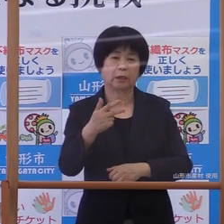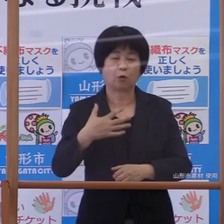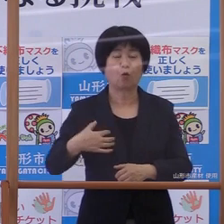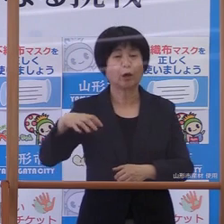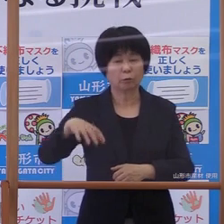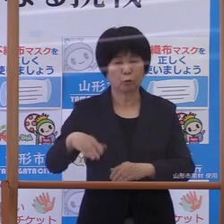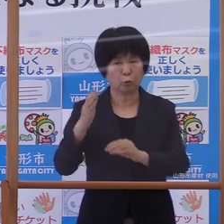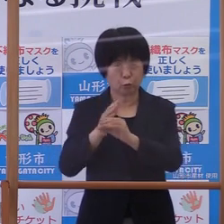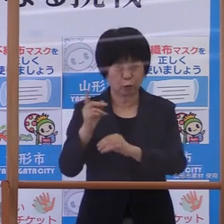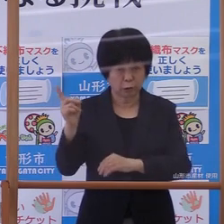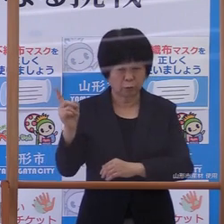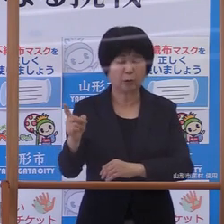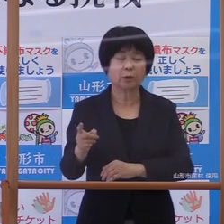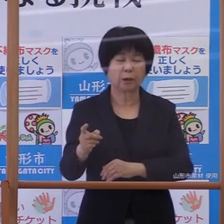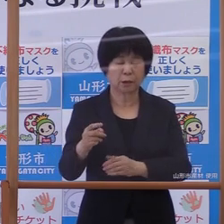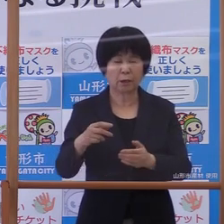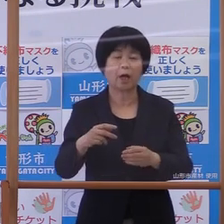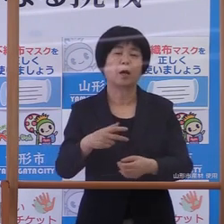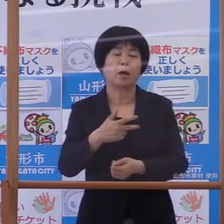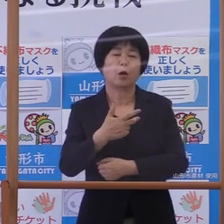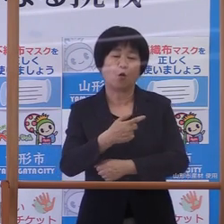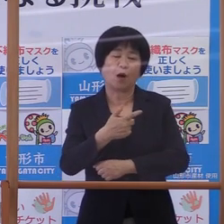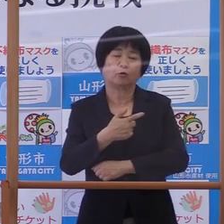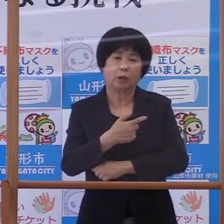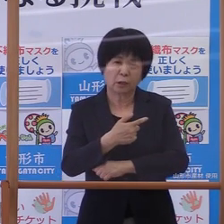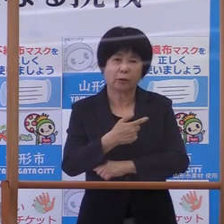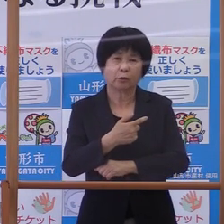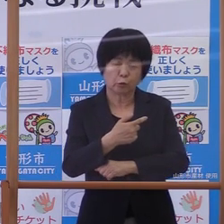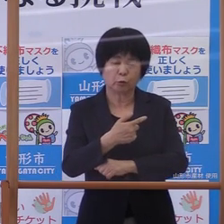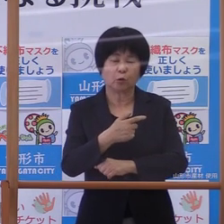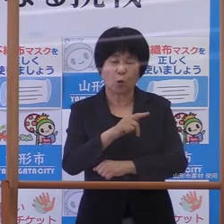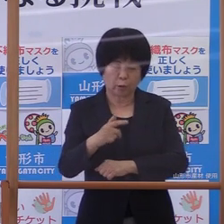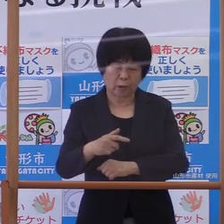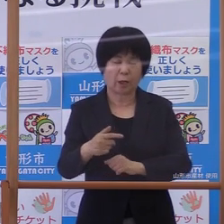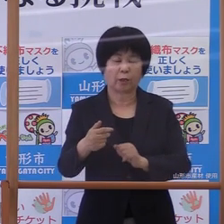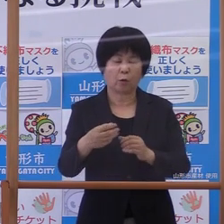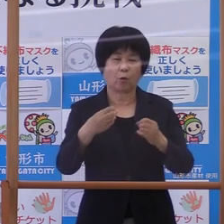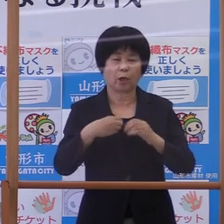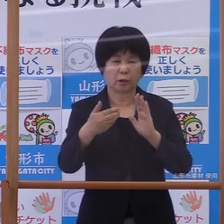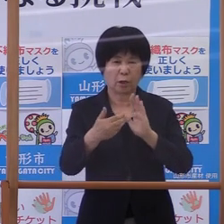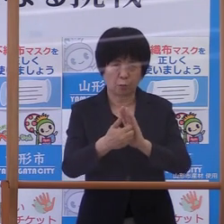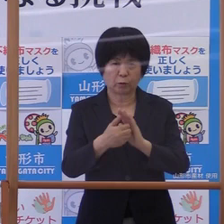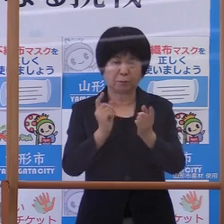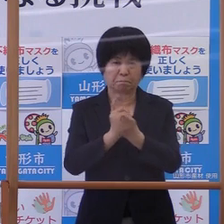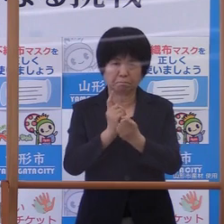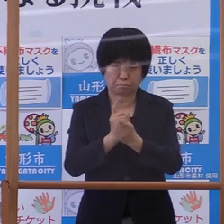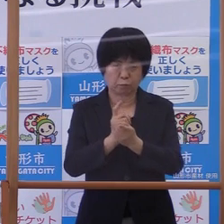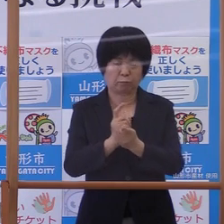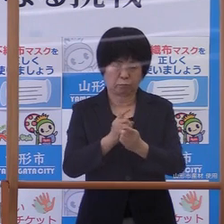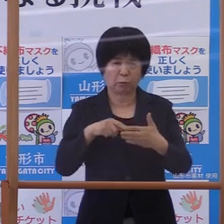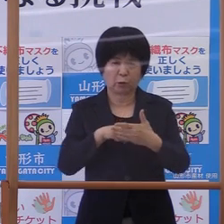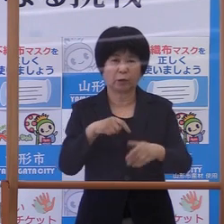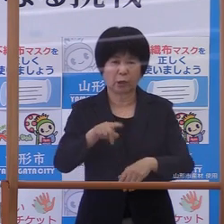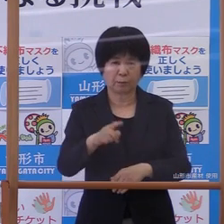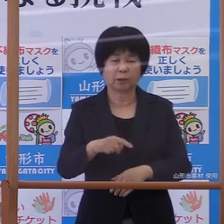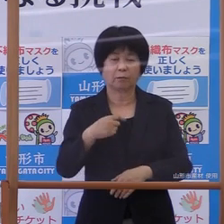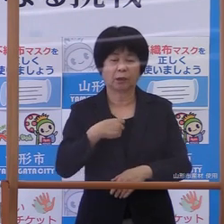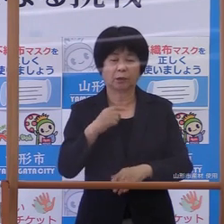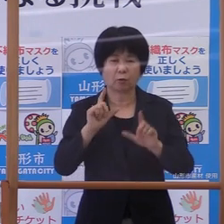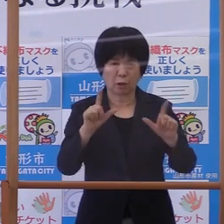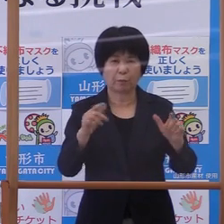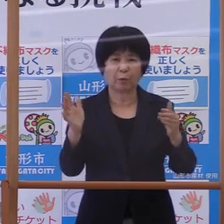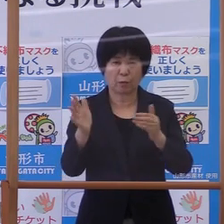所を中心としてワクチン接種など感染防止対策に全力を尽くしてまいります。私からは以上になります